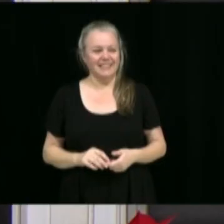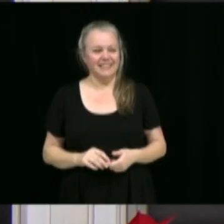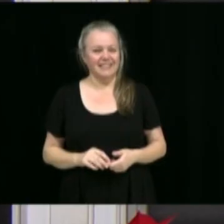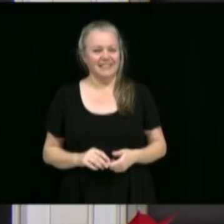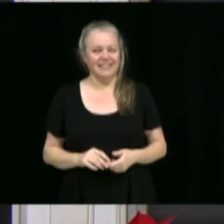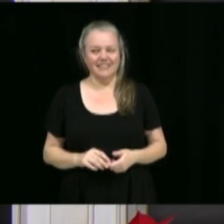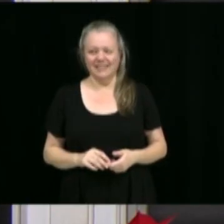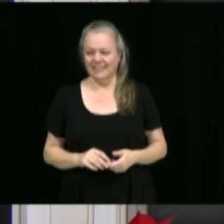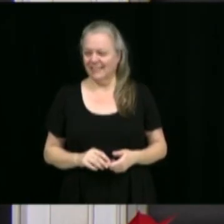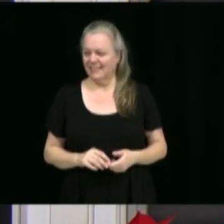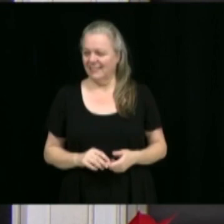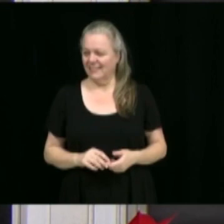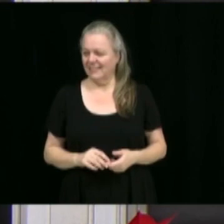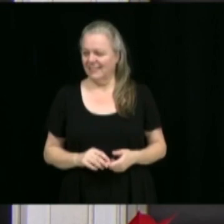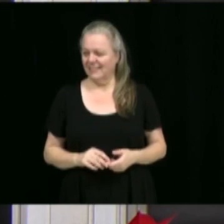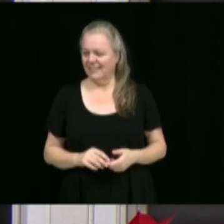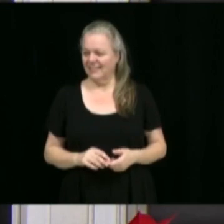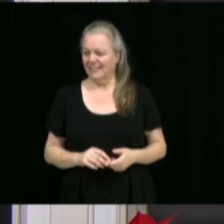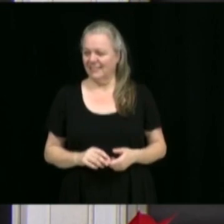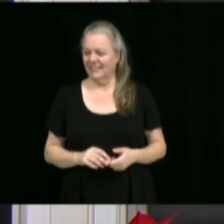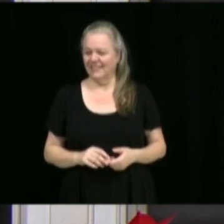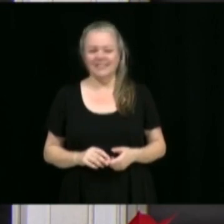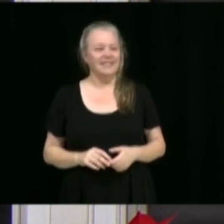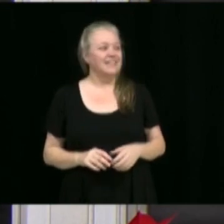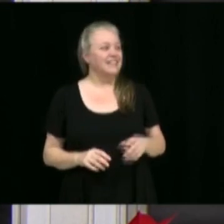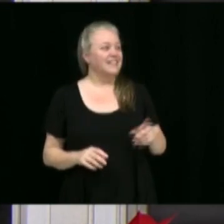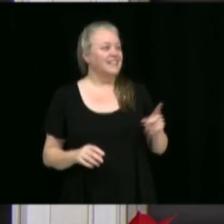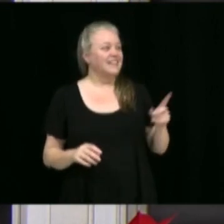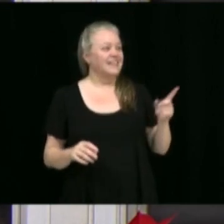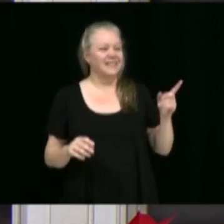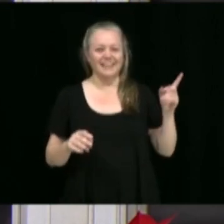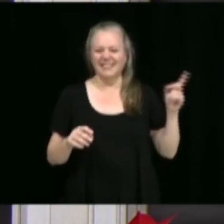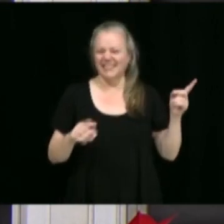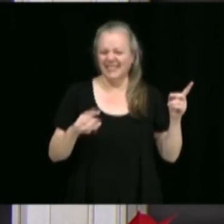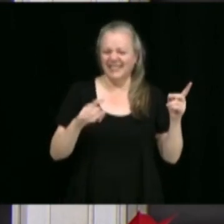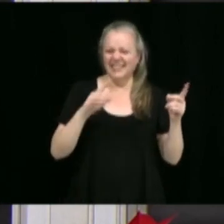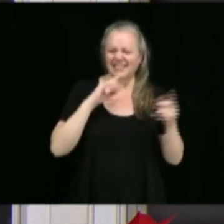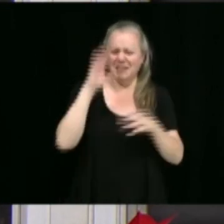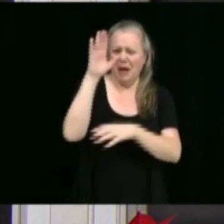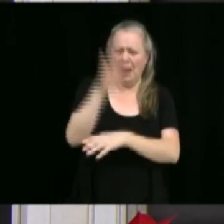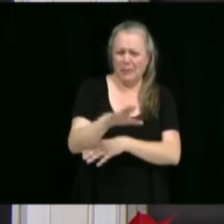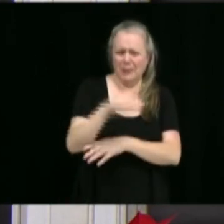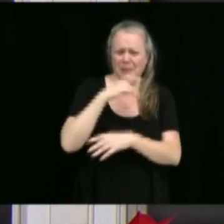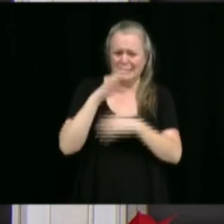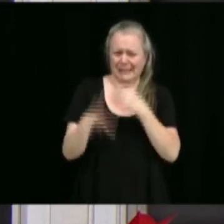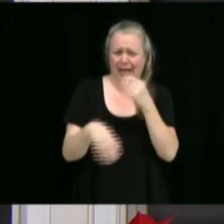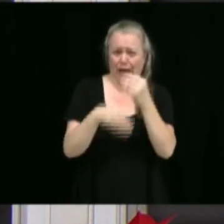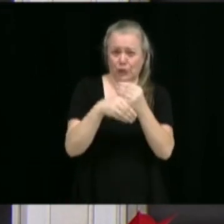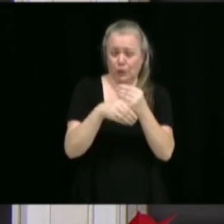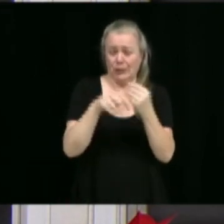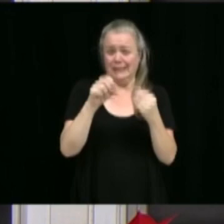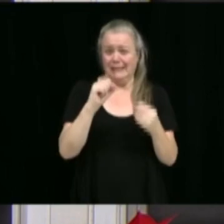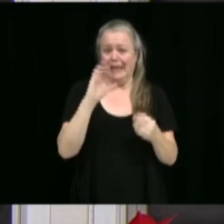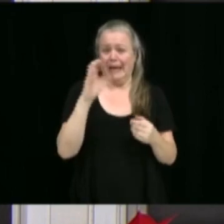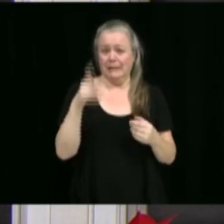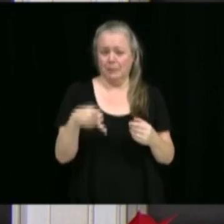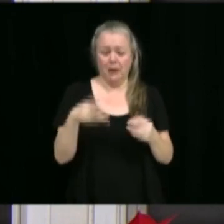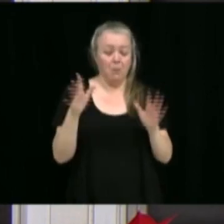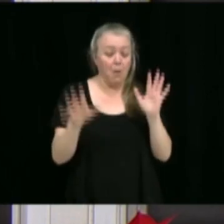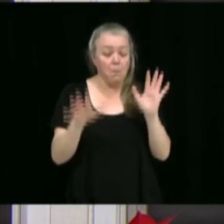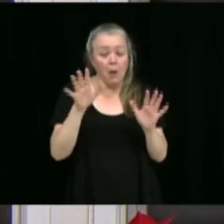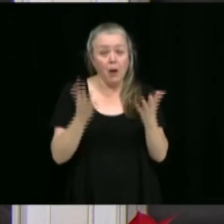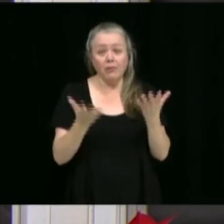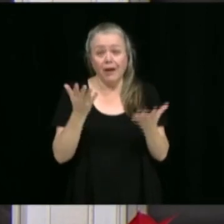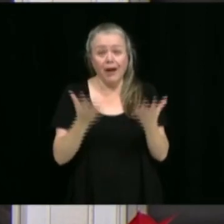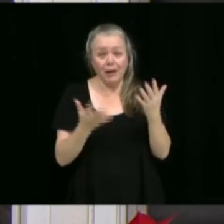Justement, on ajoutait les nouvelles fonctionnalités de CSP après-midi même en séance. Mais peut-être ça va revenir.